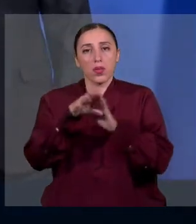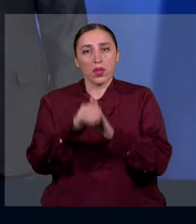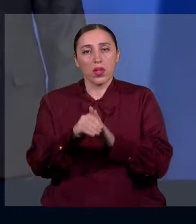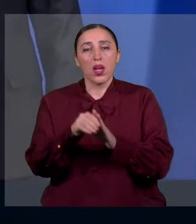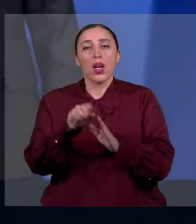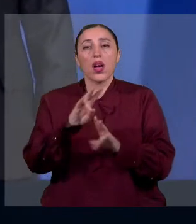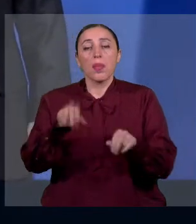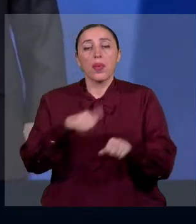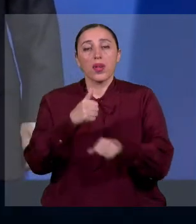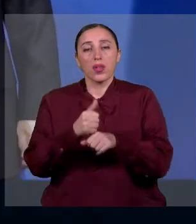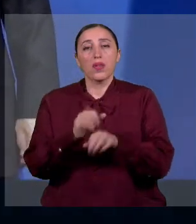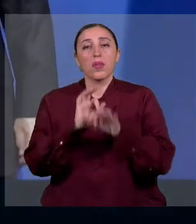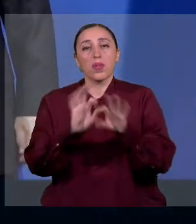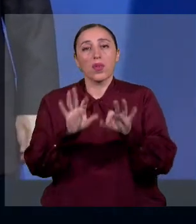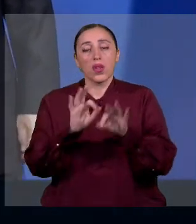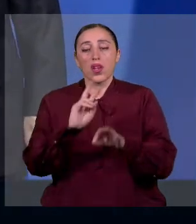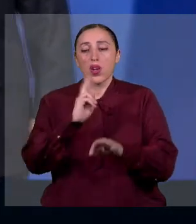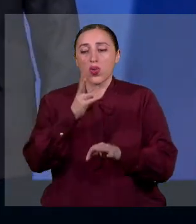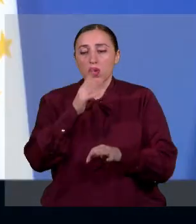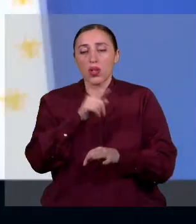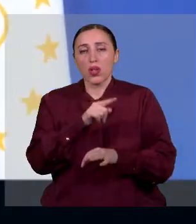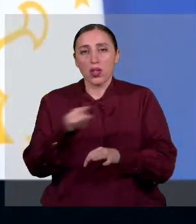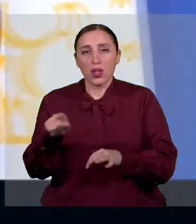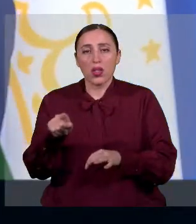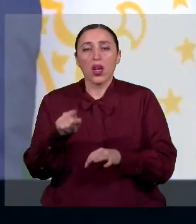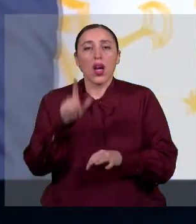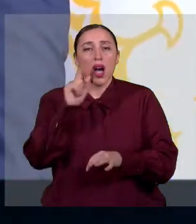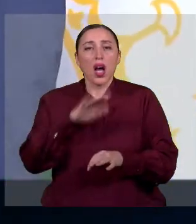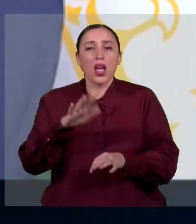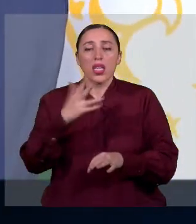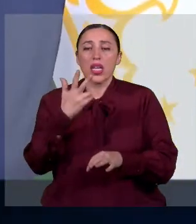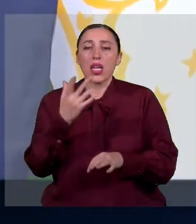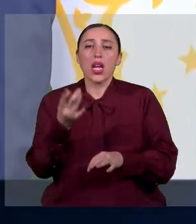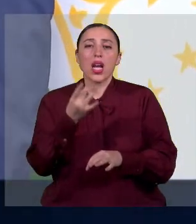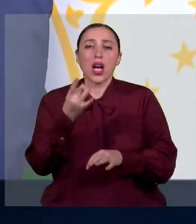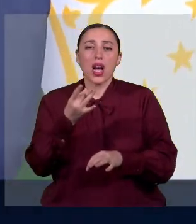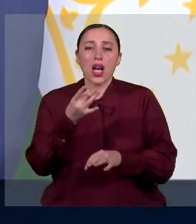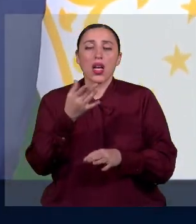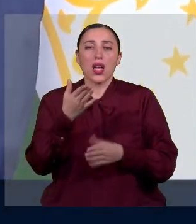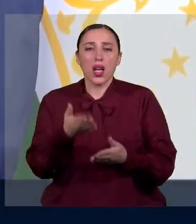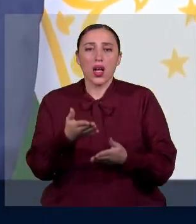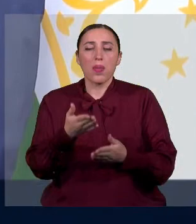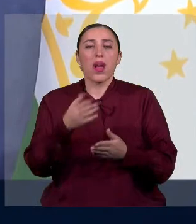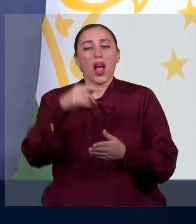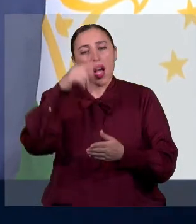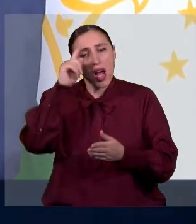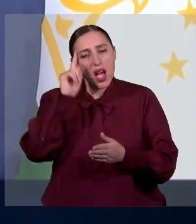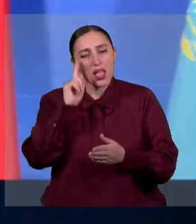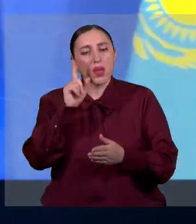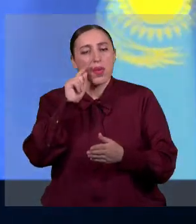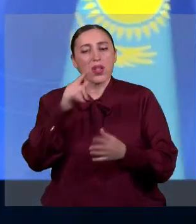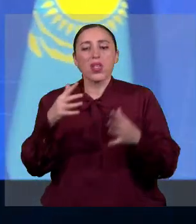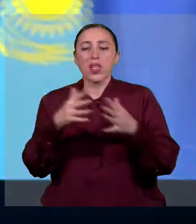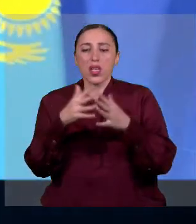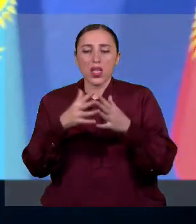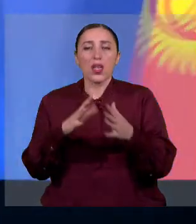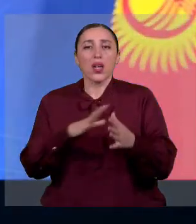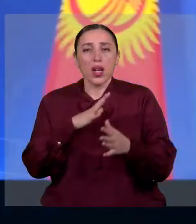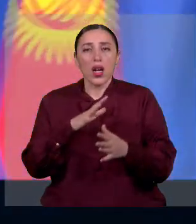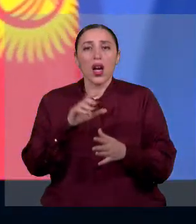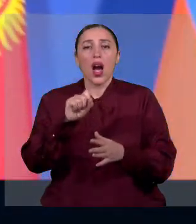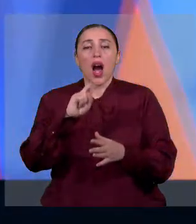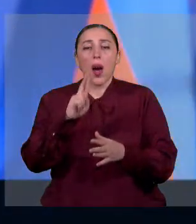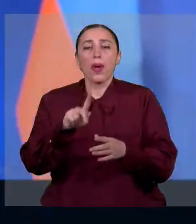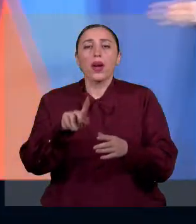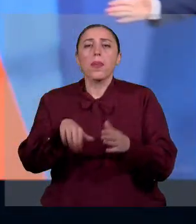է, որ վերջին երկու տարվա ընթացքում Հայաստանն առնվազն 3 անգամ հարձակման է ենթարկվել Ադրբեջանի կողմից, ինչի մասին հապկը